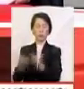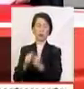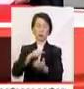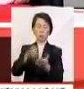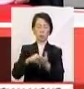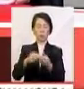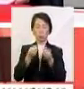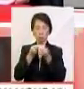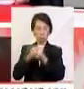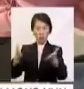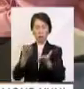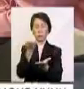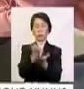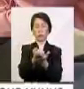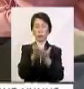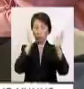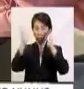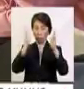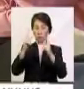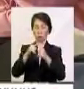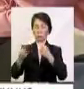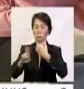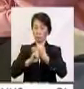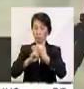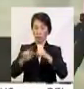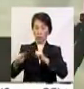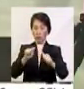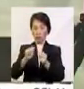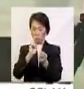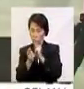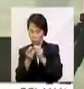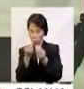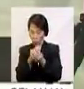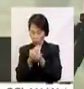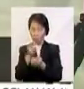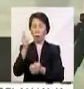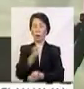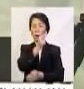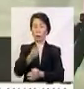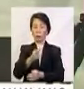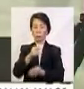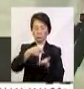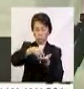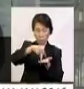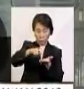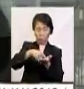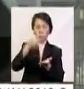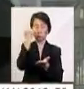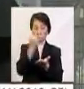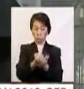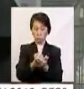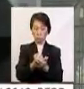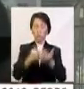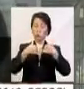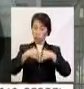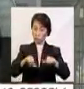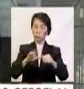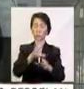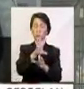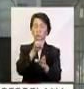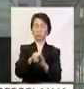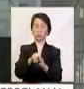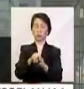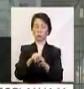sekaligus mendedahkan ekonomi negara kepada risiko aktiviti pengubahan wang haram dan pembiayaan keganasan yang masih